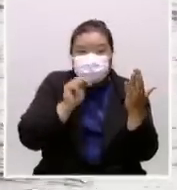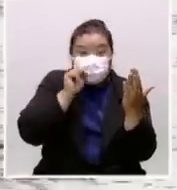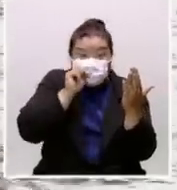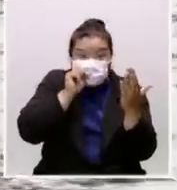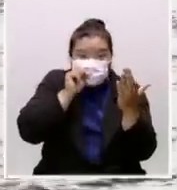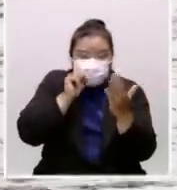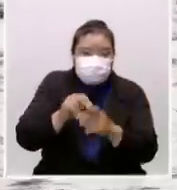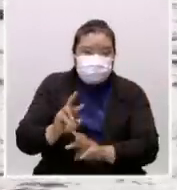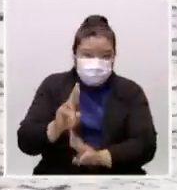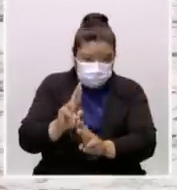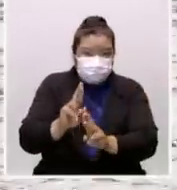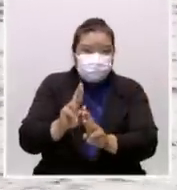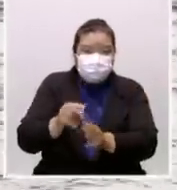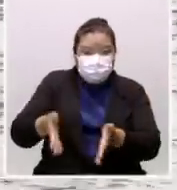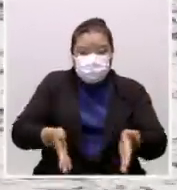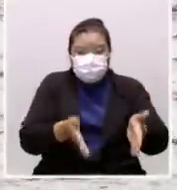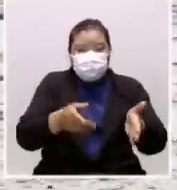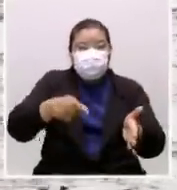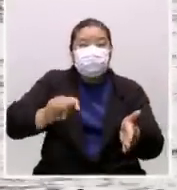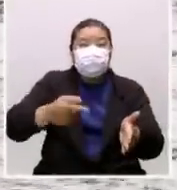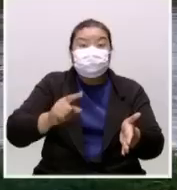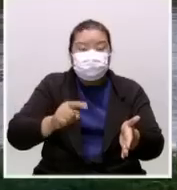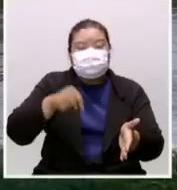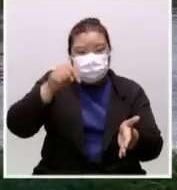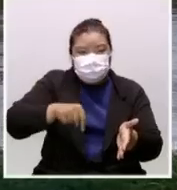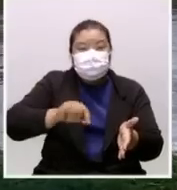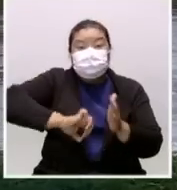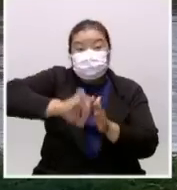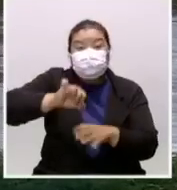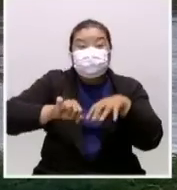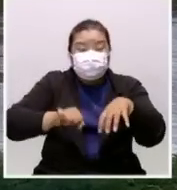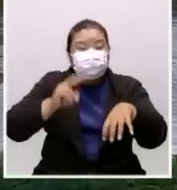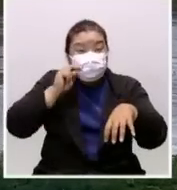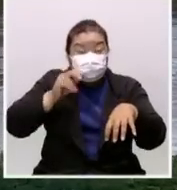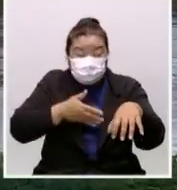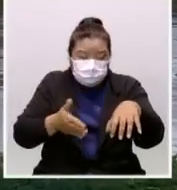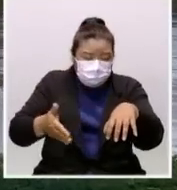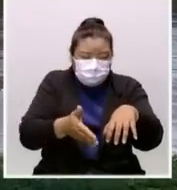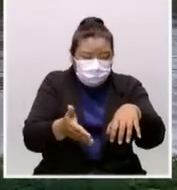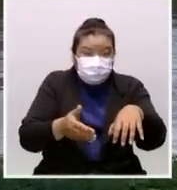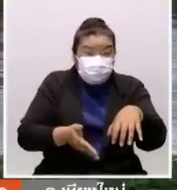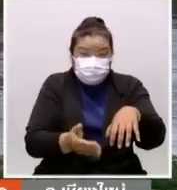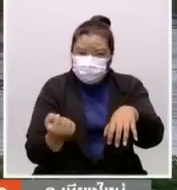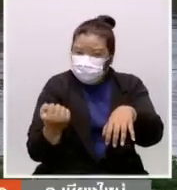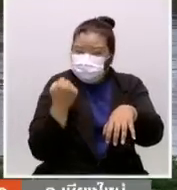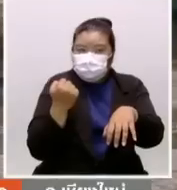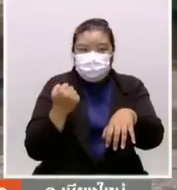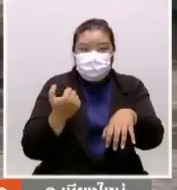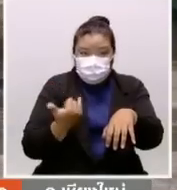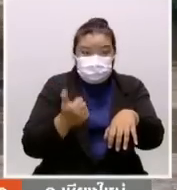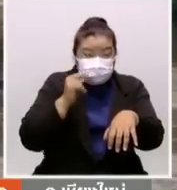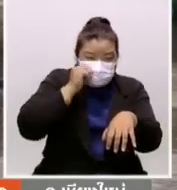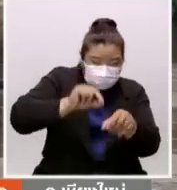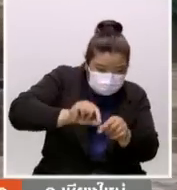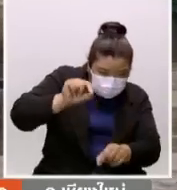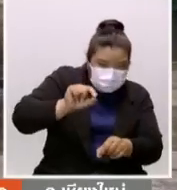นเดียวกันกับที่นี่แม่น้ำปิงที่ไหลผ่านตัวเมืองเชียงใหม่มีสภาพน้ำไหลเชี่ยวและเพิ่มสูงขึ้นอย่างต่อเนื่องก็เกือบ1เมตรแล้วนะ